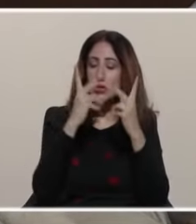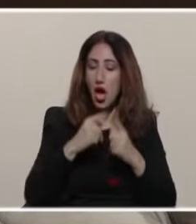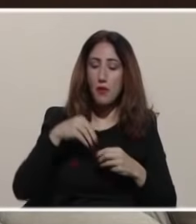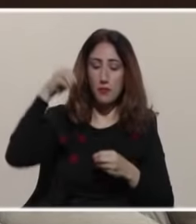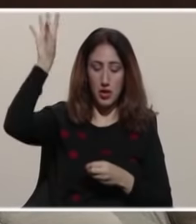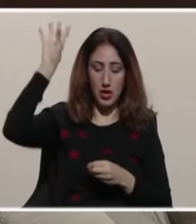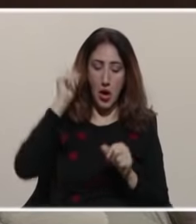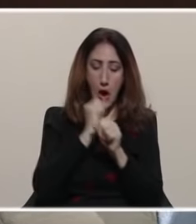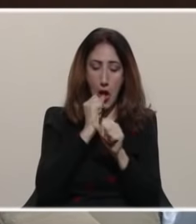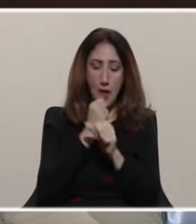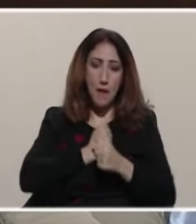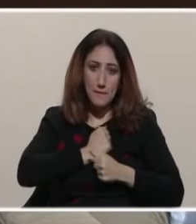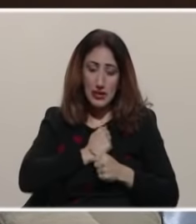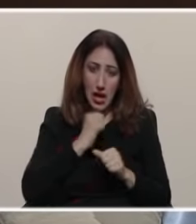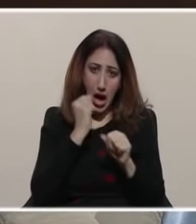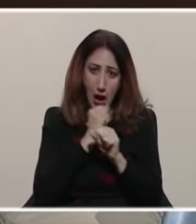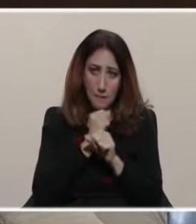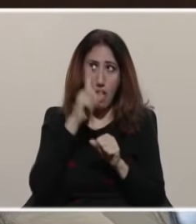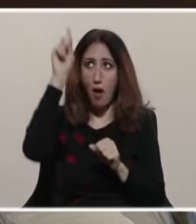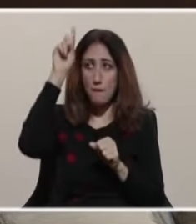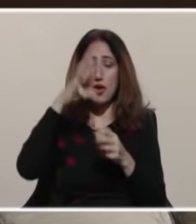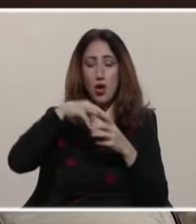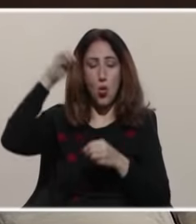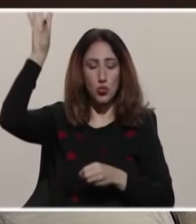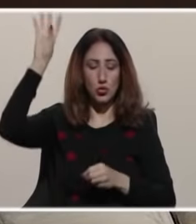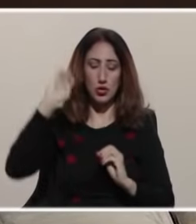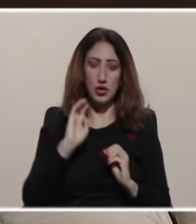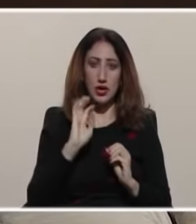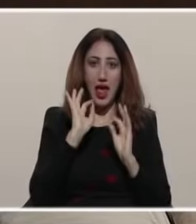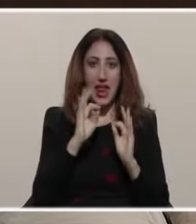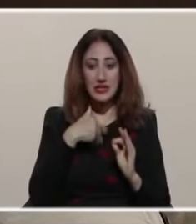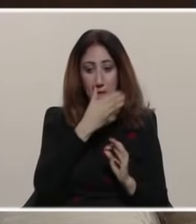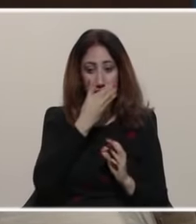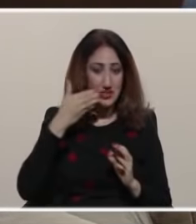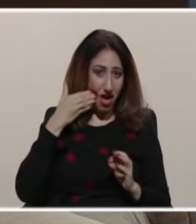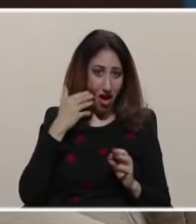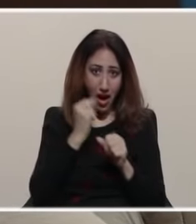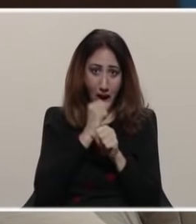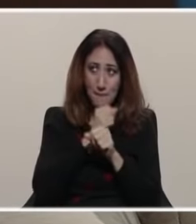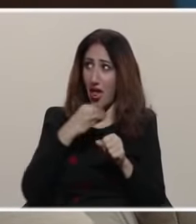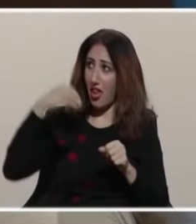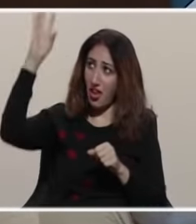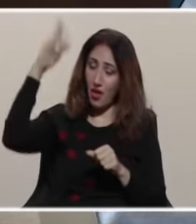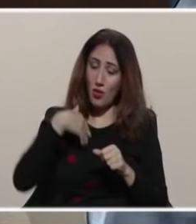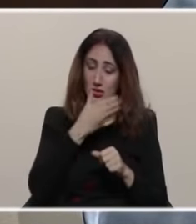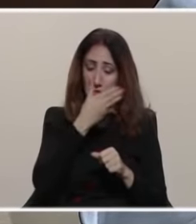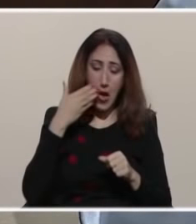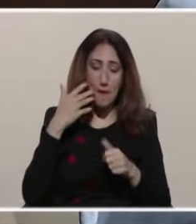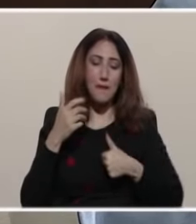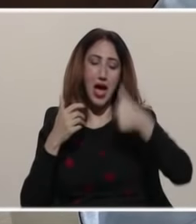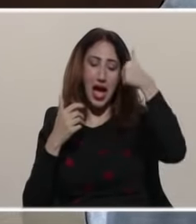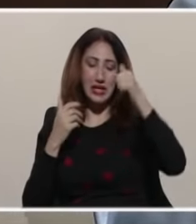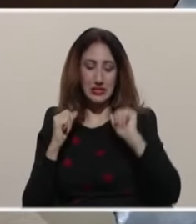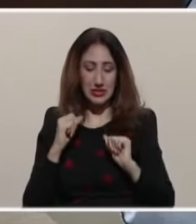ترفع فيهما الأعمال إلى الله، فأحب أن يرفع عملي إلى ربي وأنا صائم. وفي حديث ثاني أنه ترفع